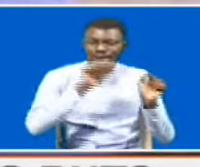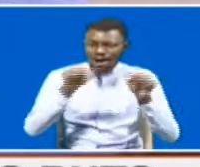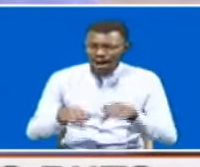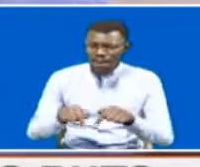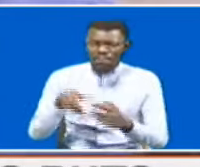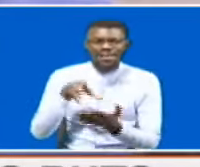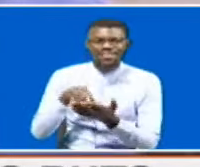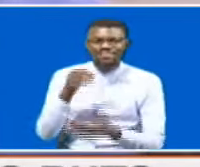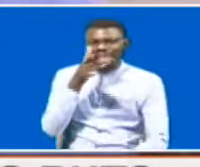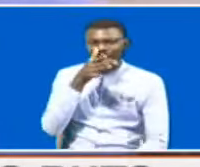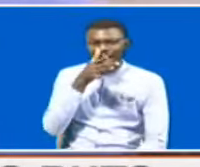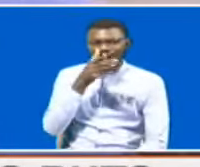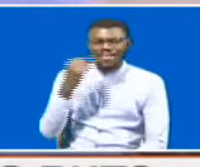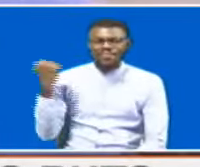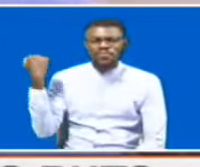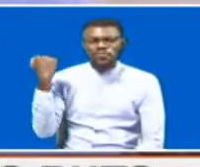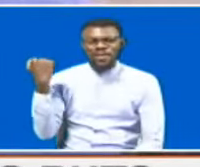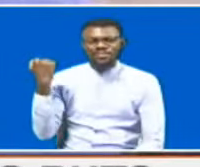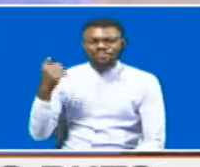kwa Mumias.